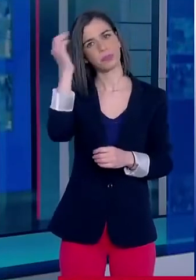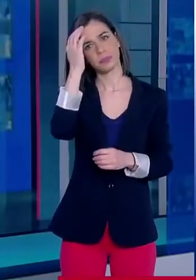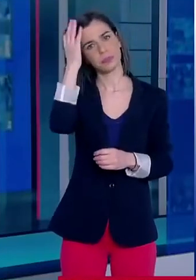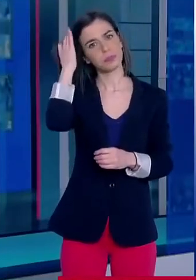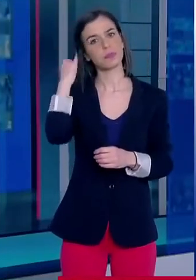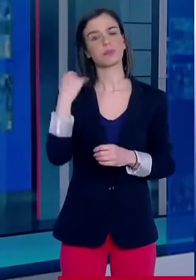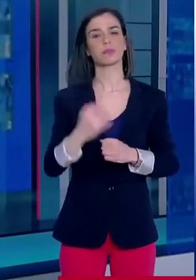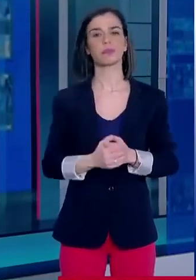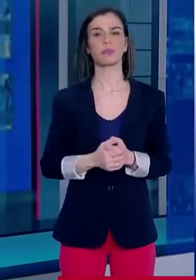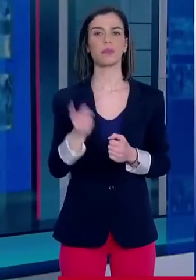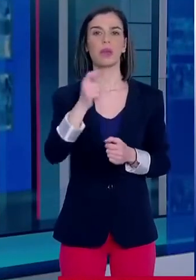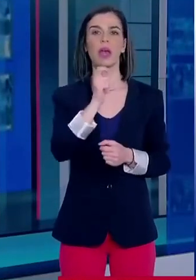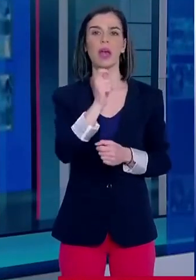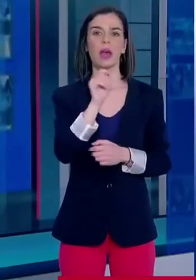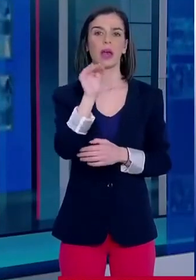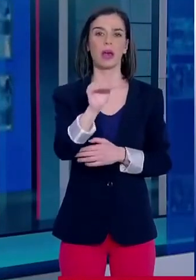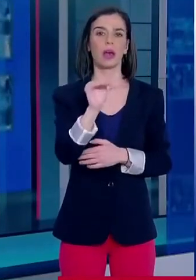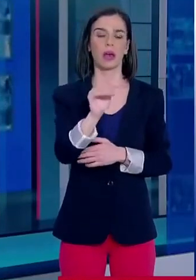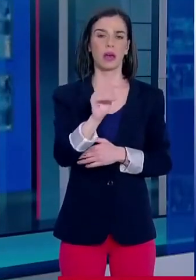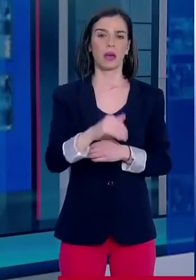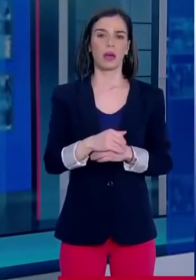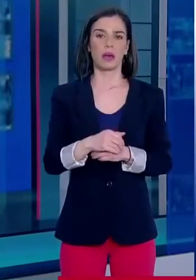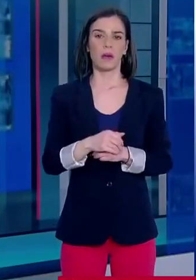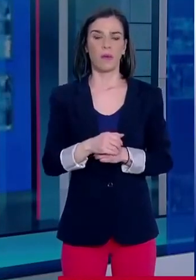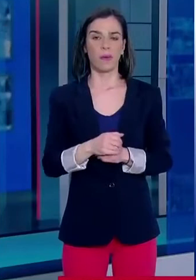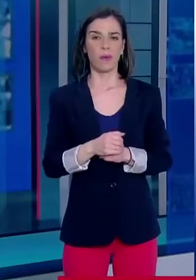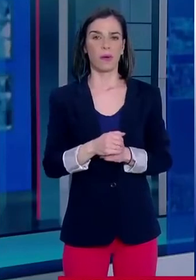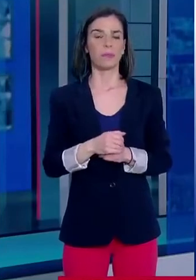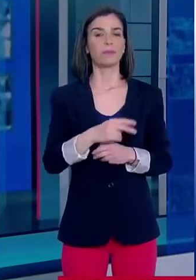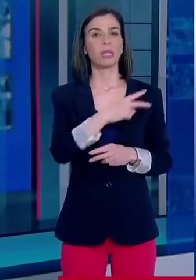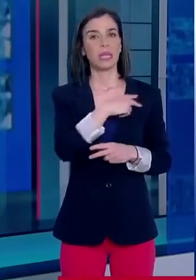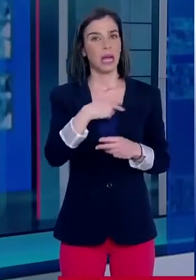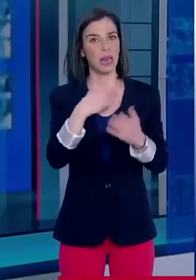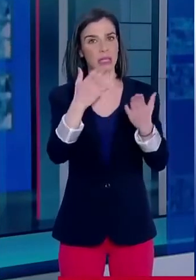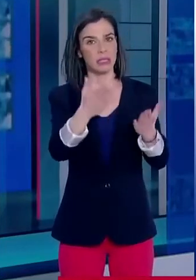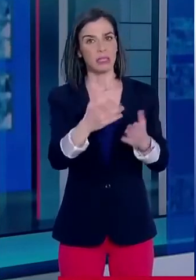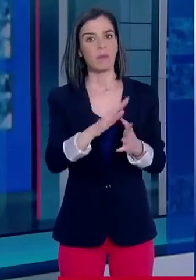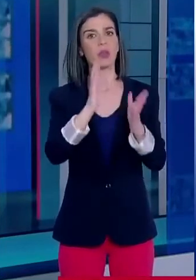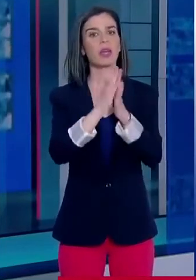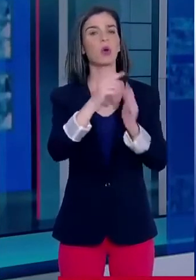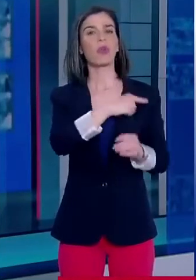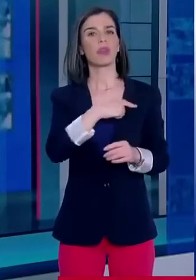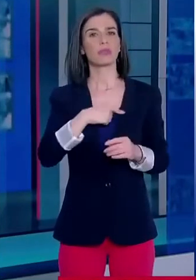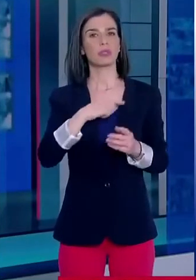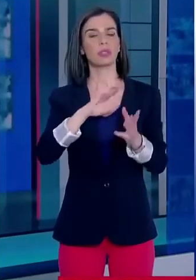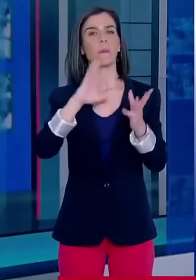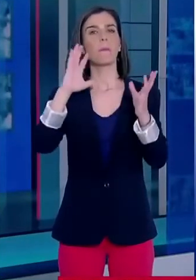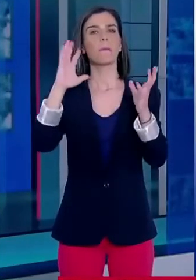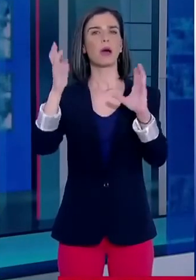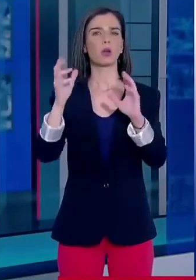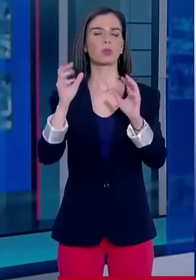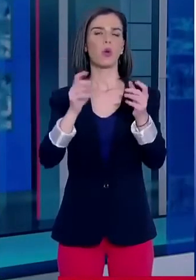Ο κ. Βενιζέλος από την εφημερίδα Παραπολιτικά και την Athens Voice. Κύριε καθηγητά, ο Γενικός Διευθυντής του Παγκόσμιου Οργανισμού